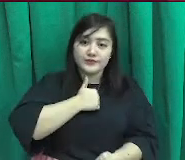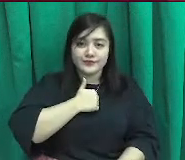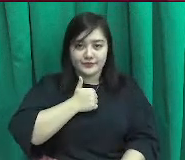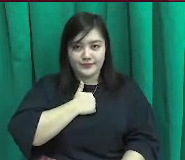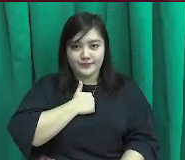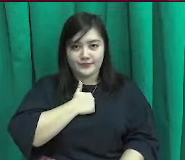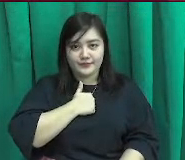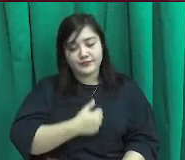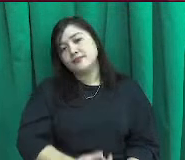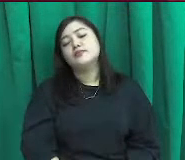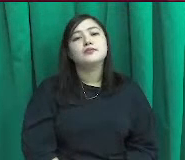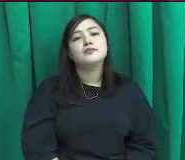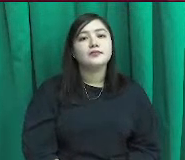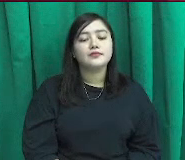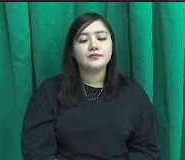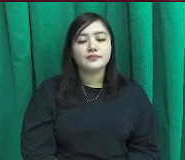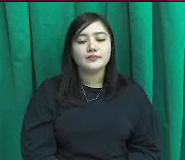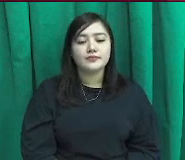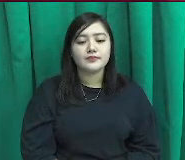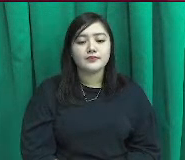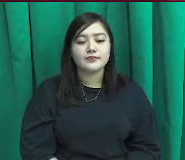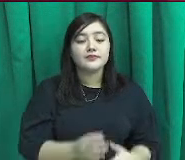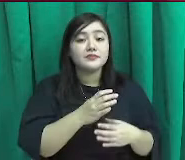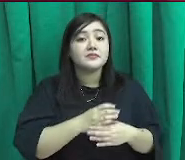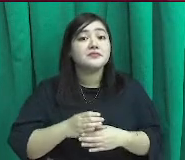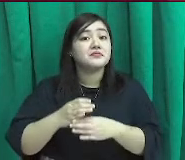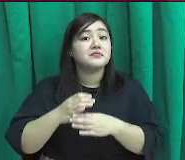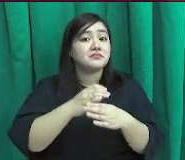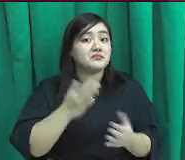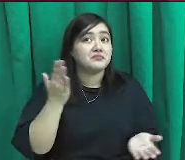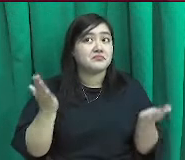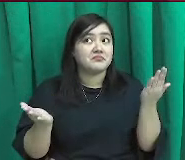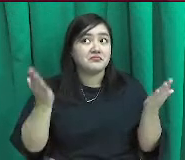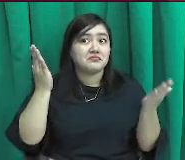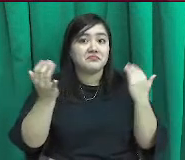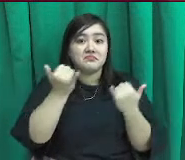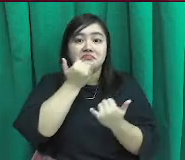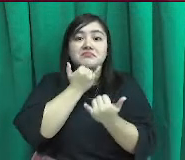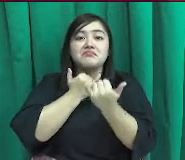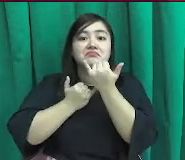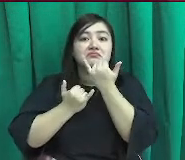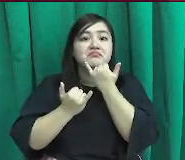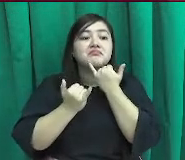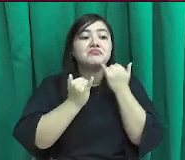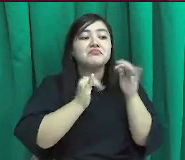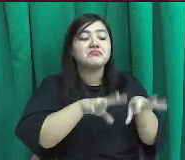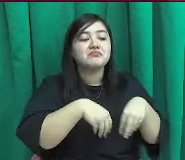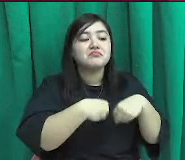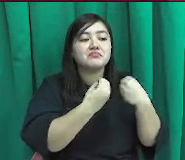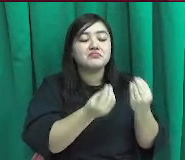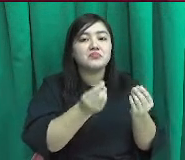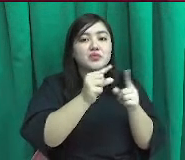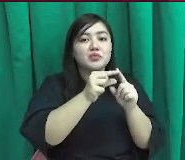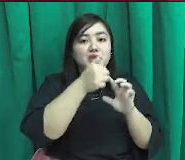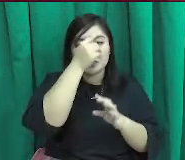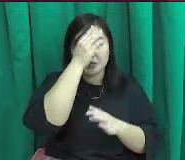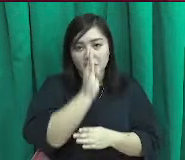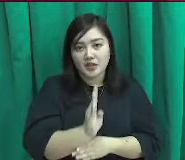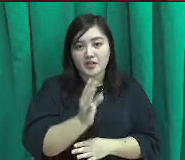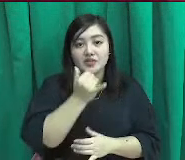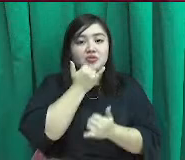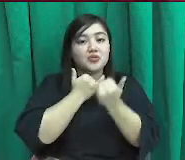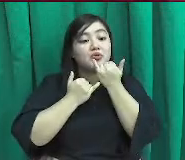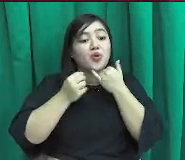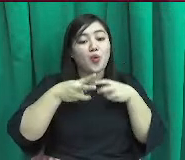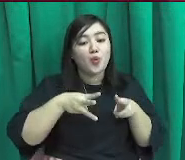Ingatan natin, baka mali ang pagsusow natin. Yes, sir. Amen. Mali. Naniniwala ako, Sir Noel, Sir Rudy, kayo, ikaw,